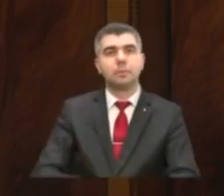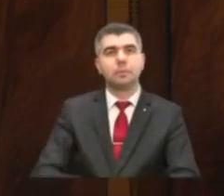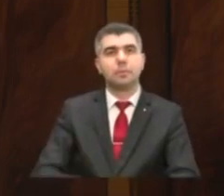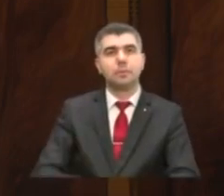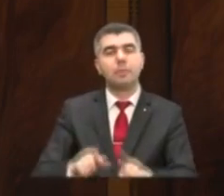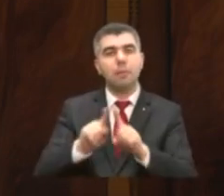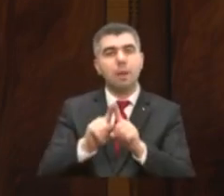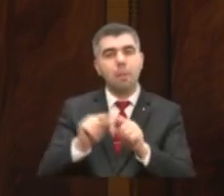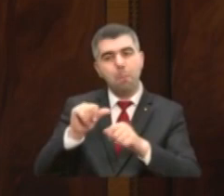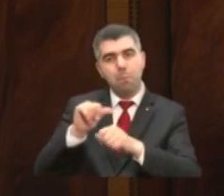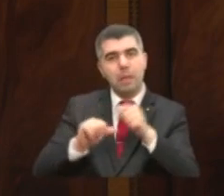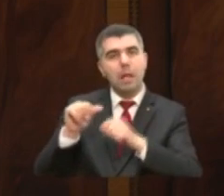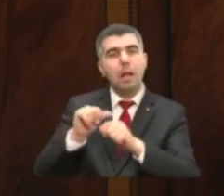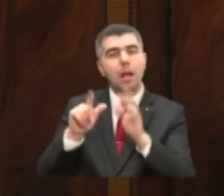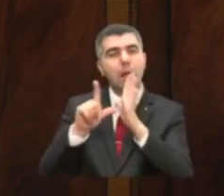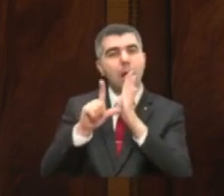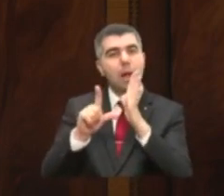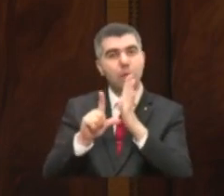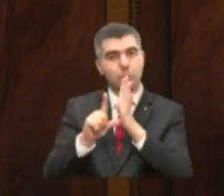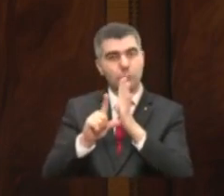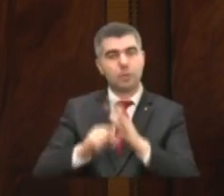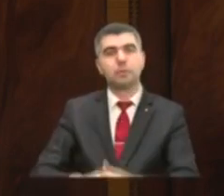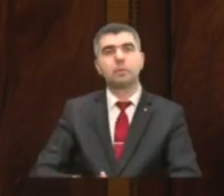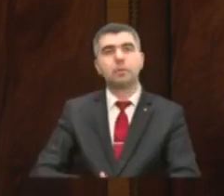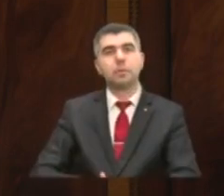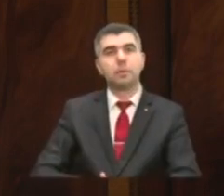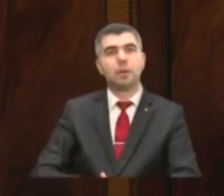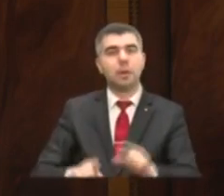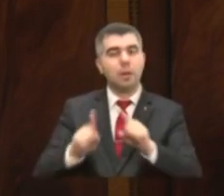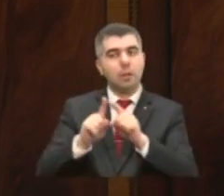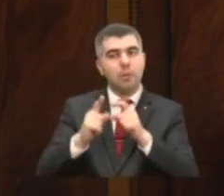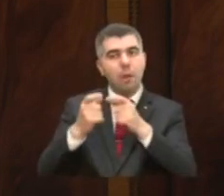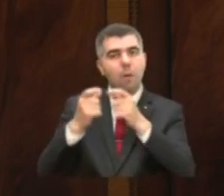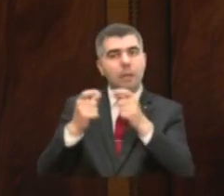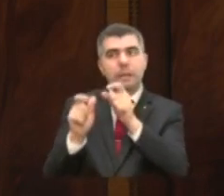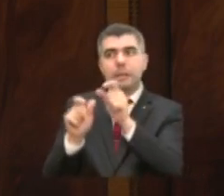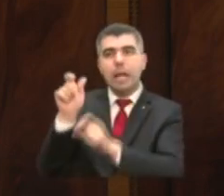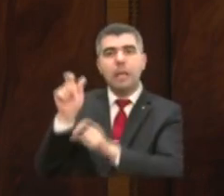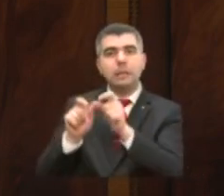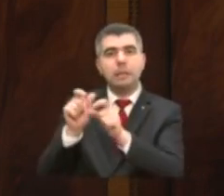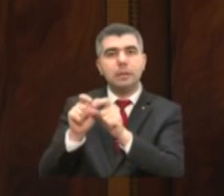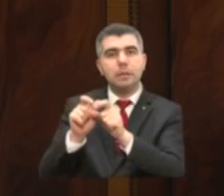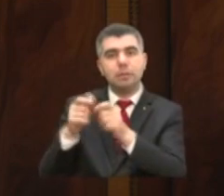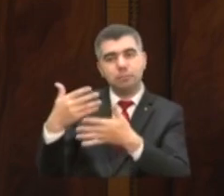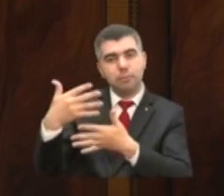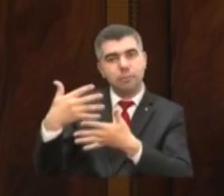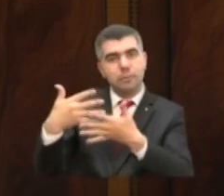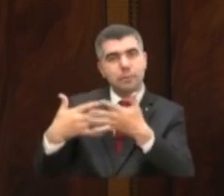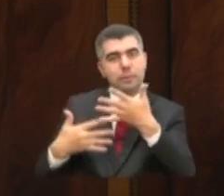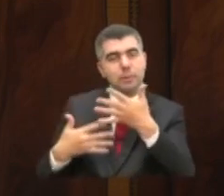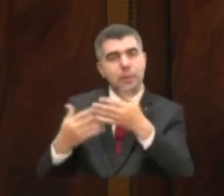تعديل القانون اللي كان موجود في توسيع لائحة المستفيدين من هذا الصندوق،